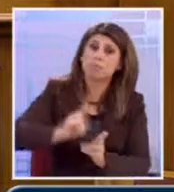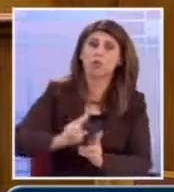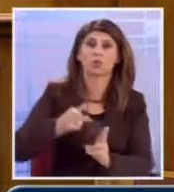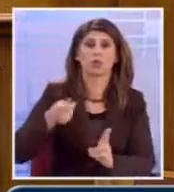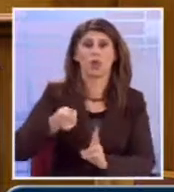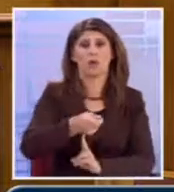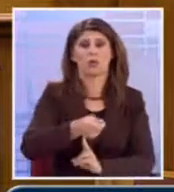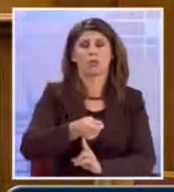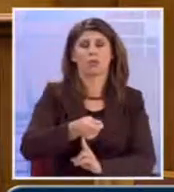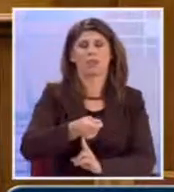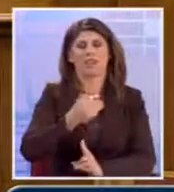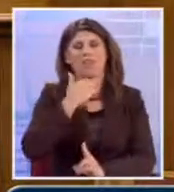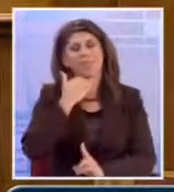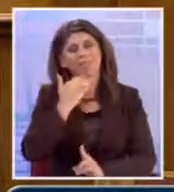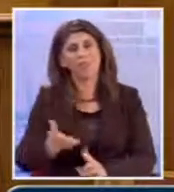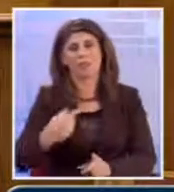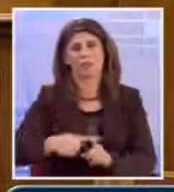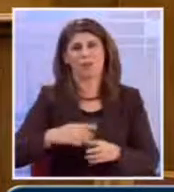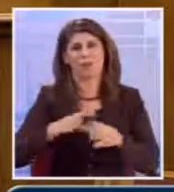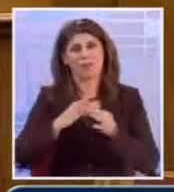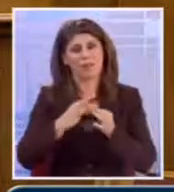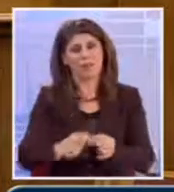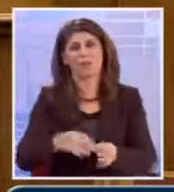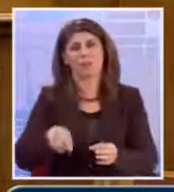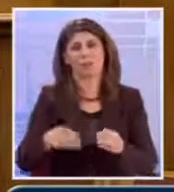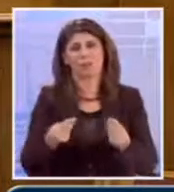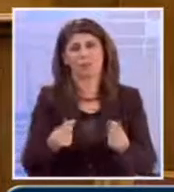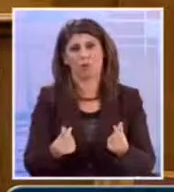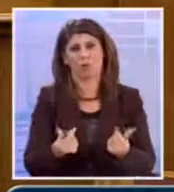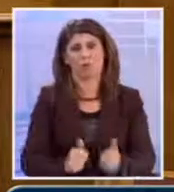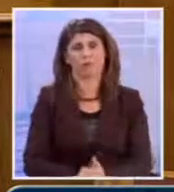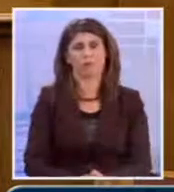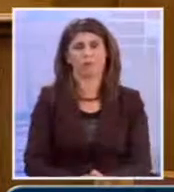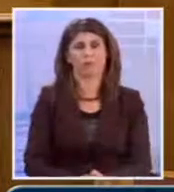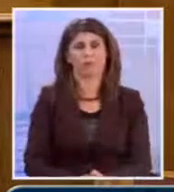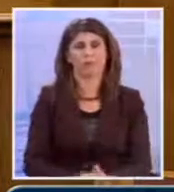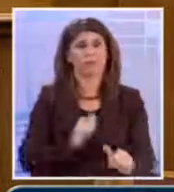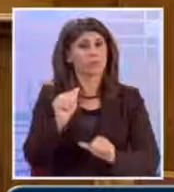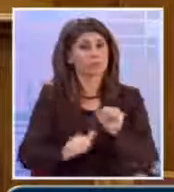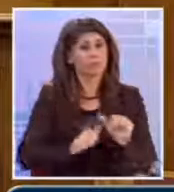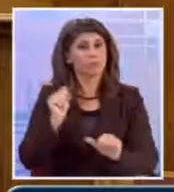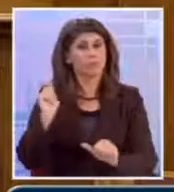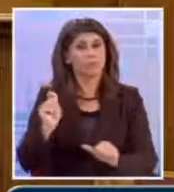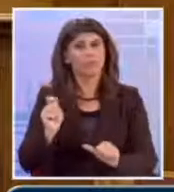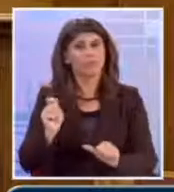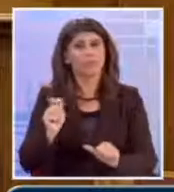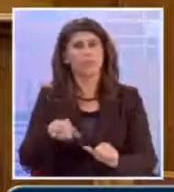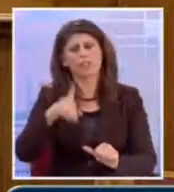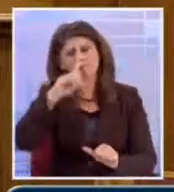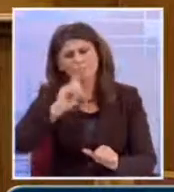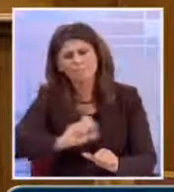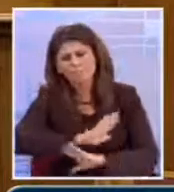Δεν γίνεται, κύριοι βουλευτές, η χώρα να συνεχίσει με αυτόν τον τρόπο. Η αλλαγή της πολιτικής είναι αδύρυτη